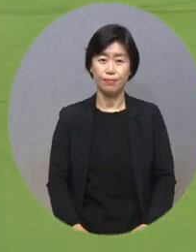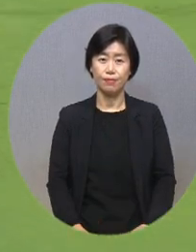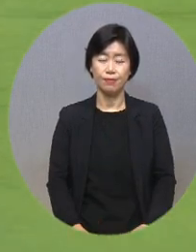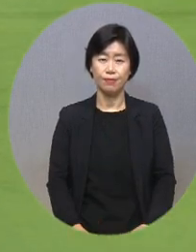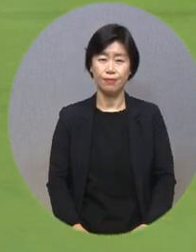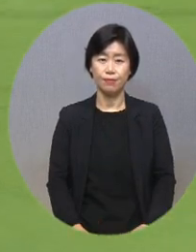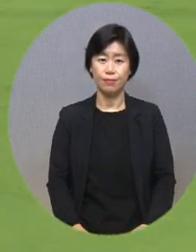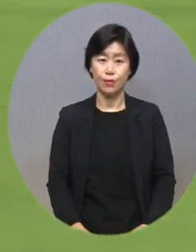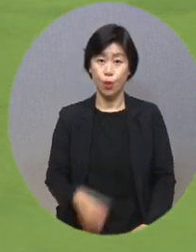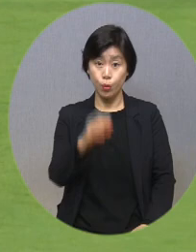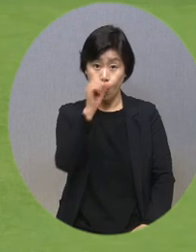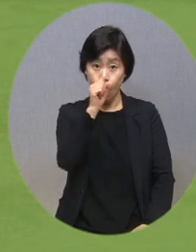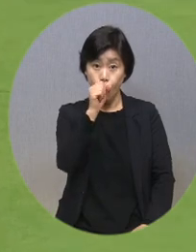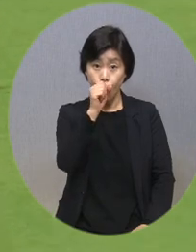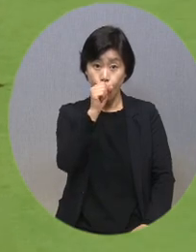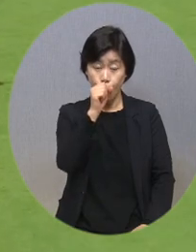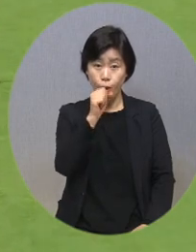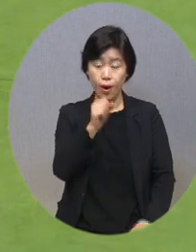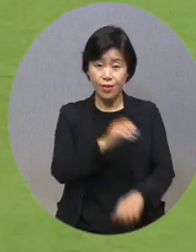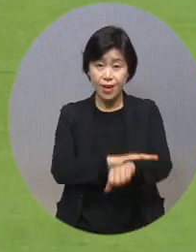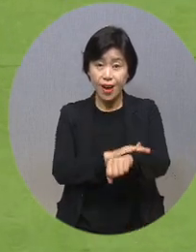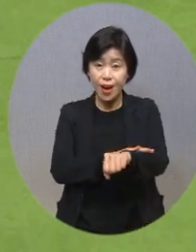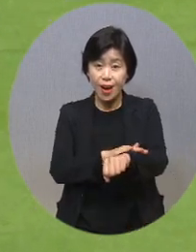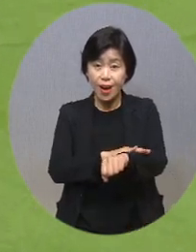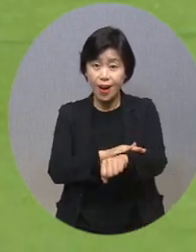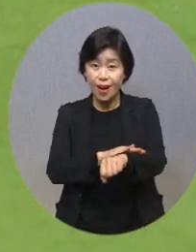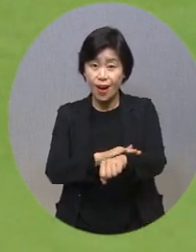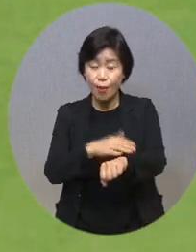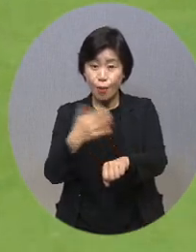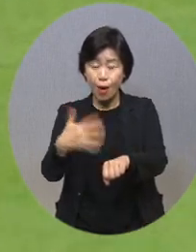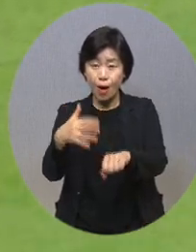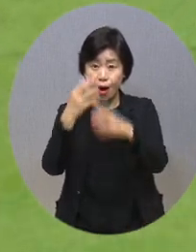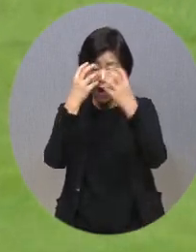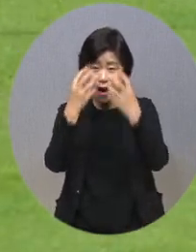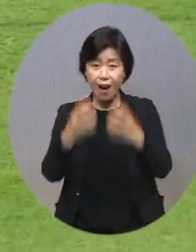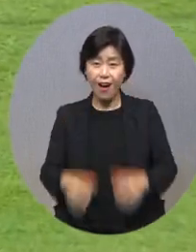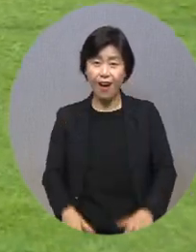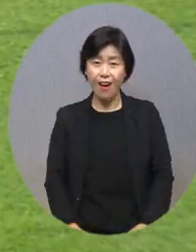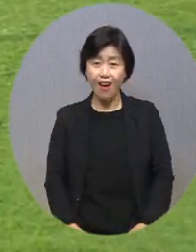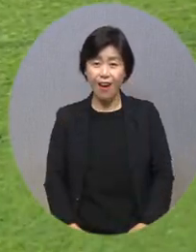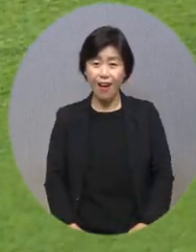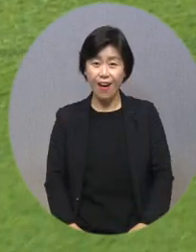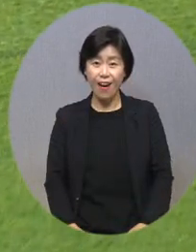오, 좋다. 오마, 오마, 오마, 오메이징. 진짜 들어간다.